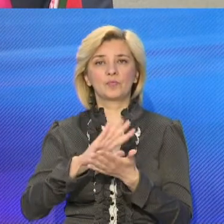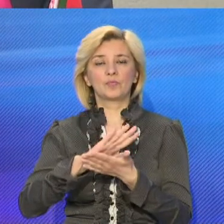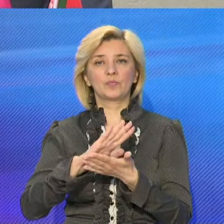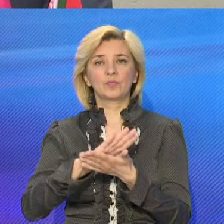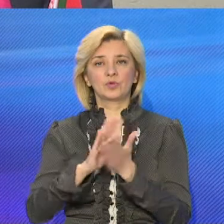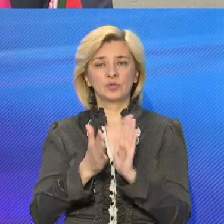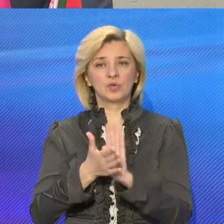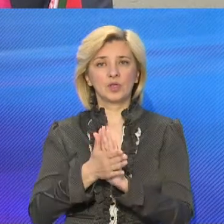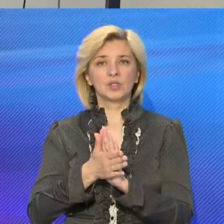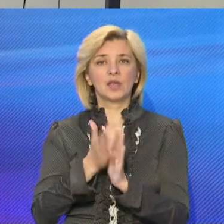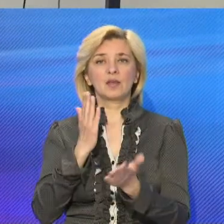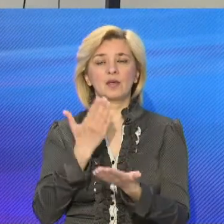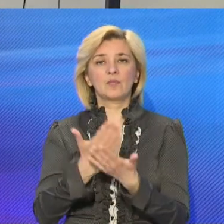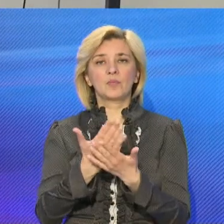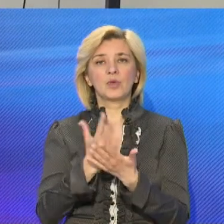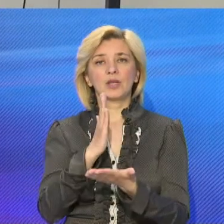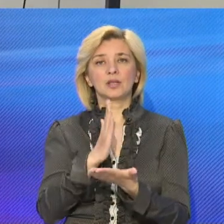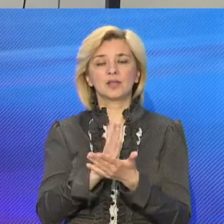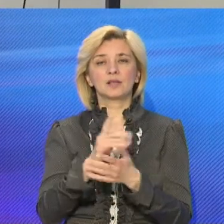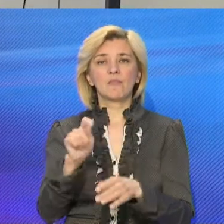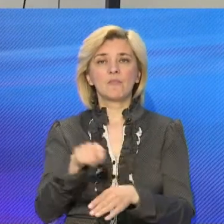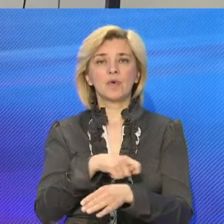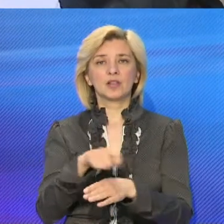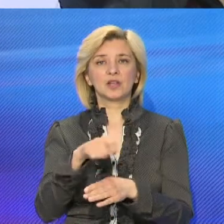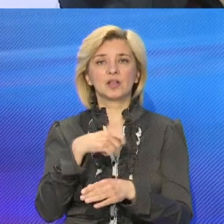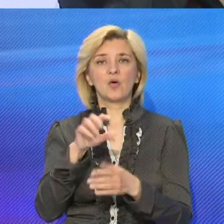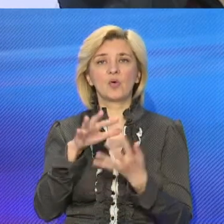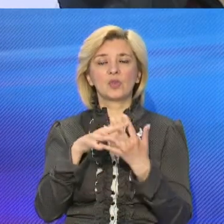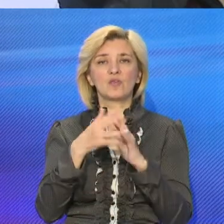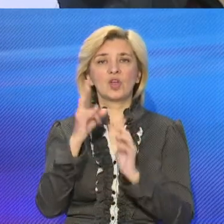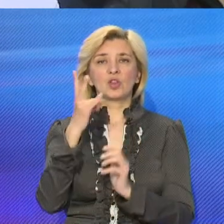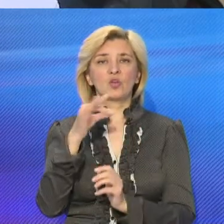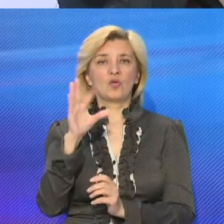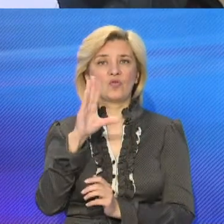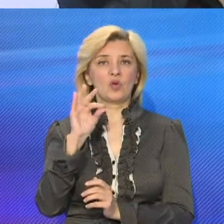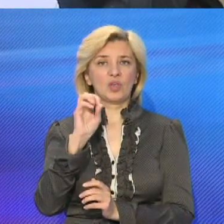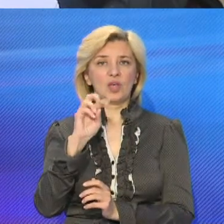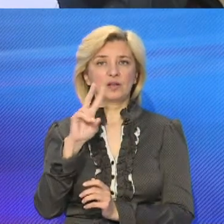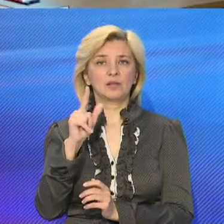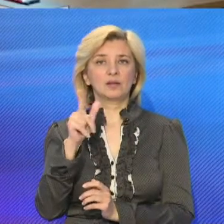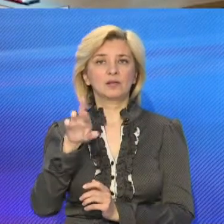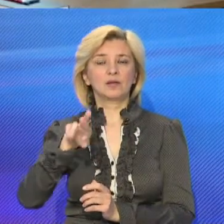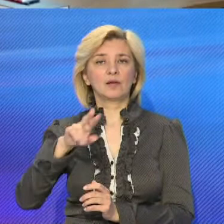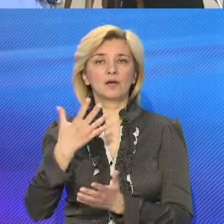Наваельня Дзятлаўскага раёна, якія так дакладна публікуюцца ўпершыню.